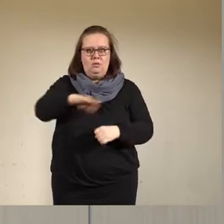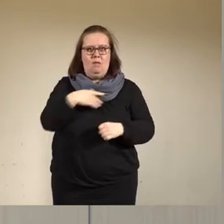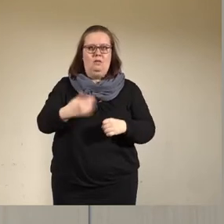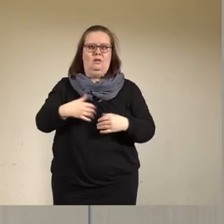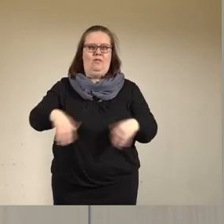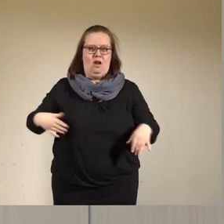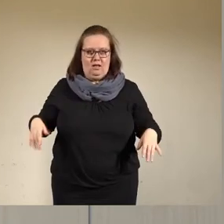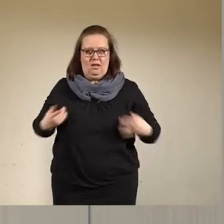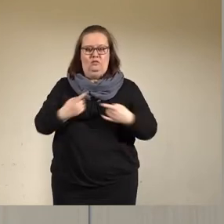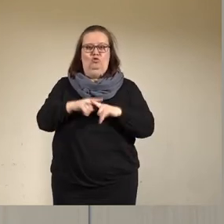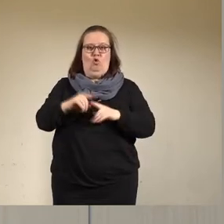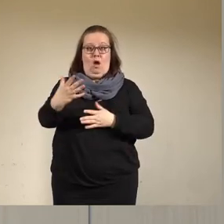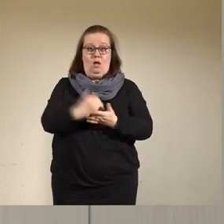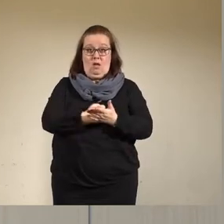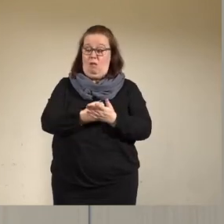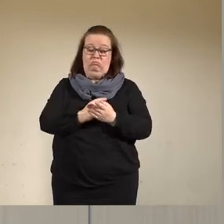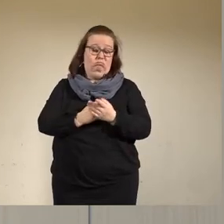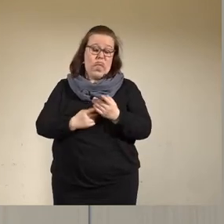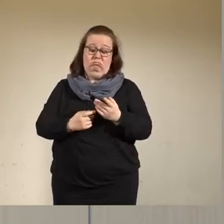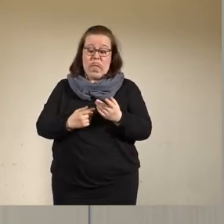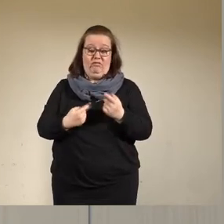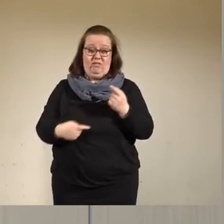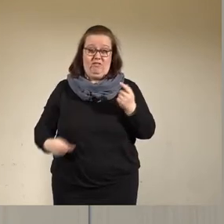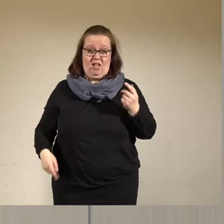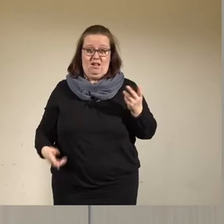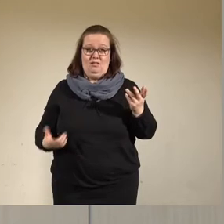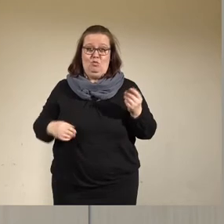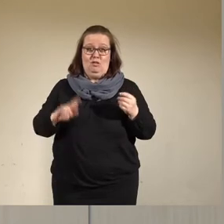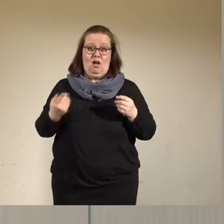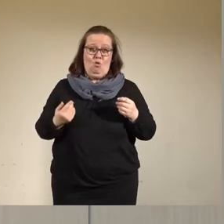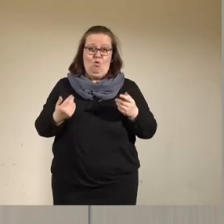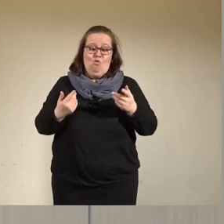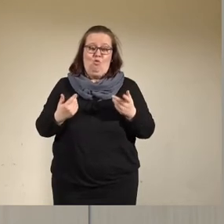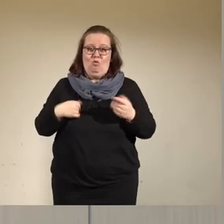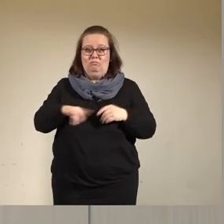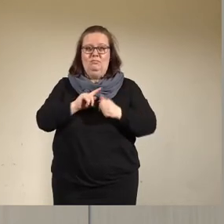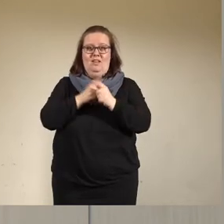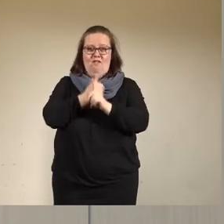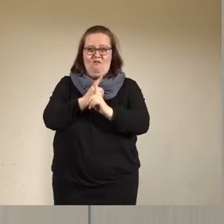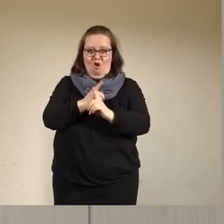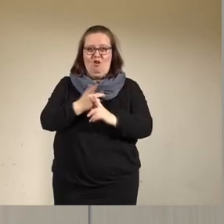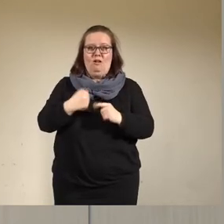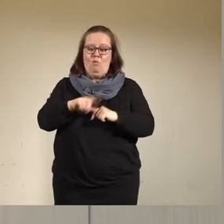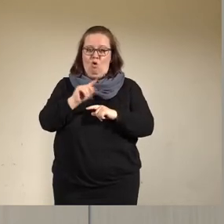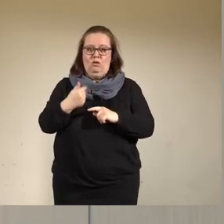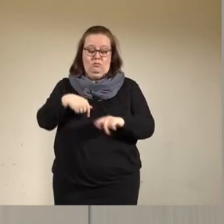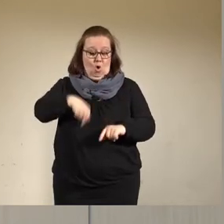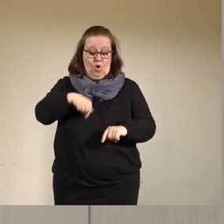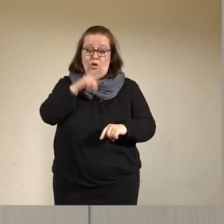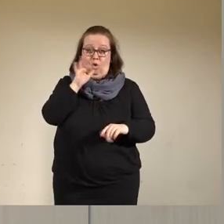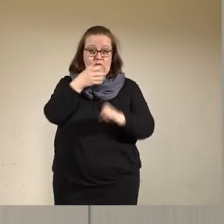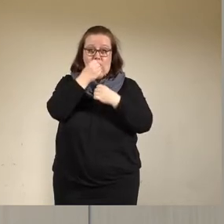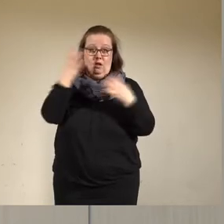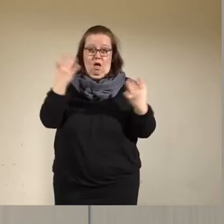wegfallen, Steuereinnahmen in nicht unerheblichem Maße ausbleiben. All diese Folgen können wir in Gänze heute noch